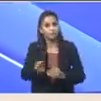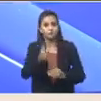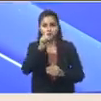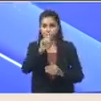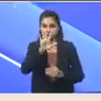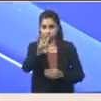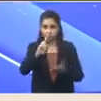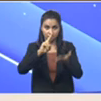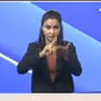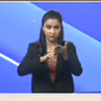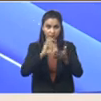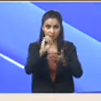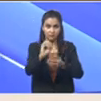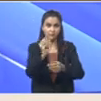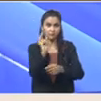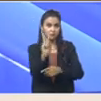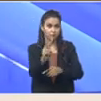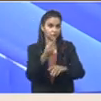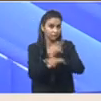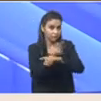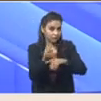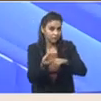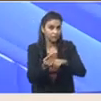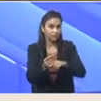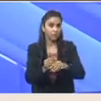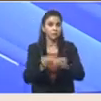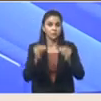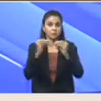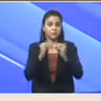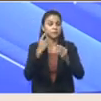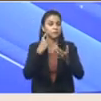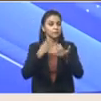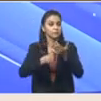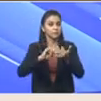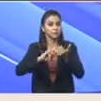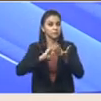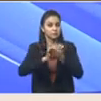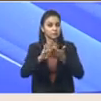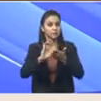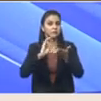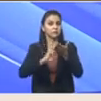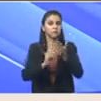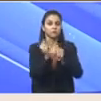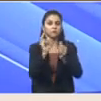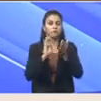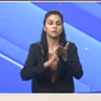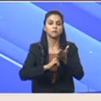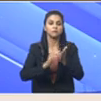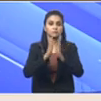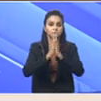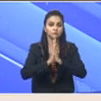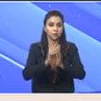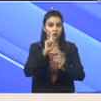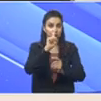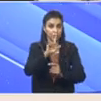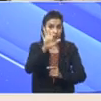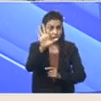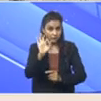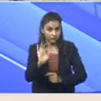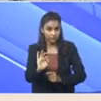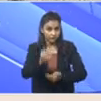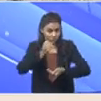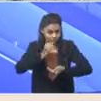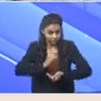से भगवान बिरसा मुंडा का 150वां जन्म जयंती वर्ष शुरू होगा। इन